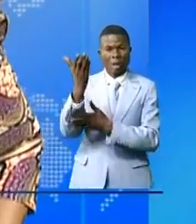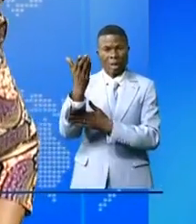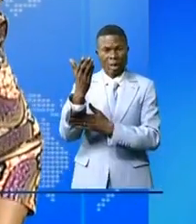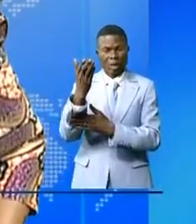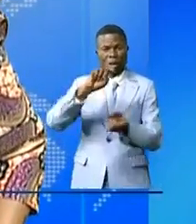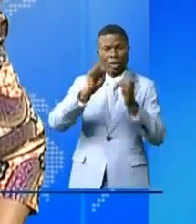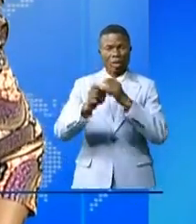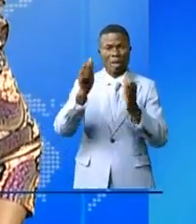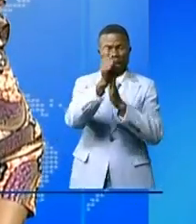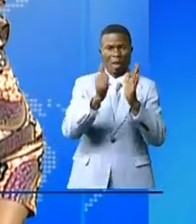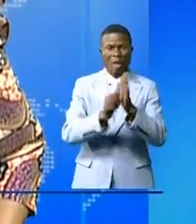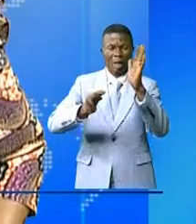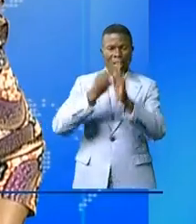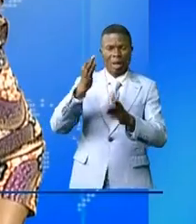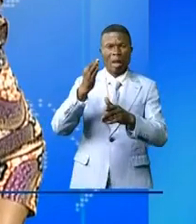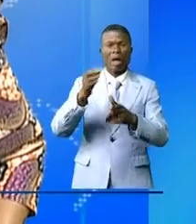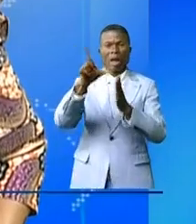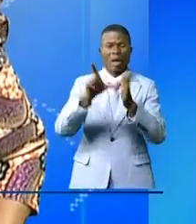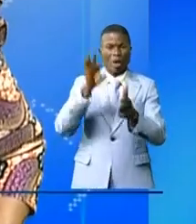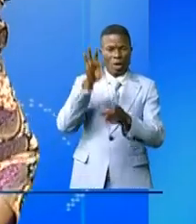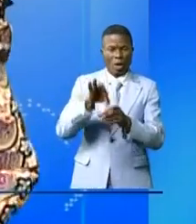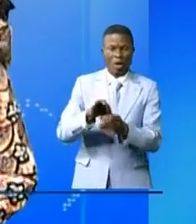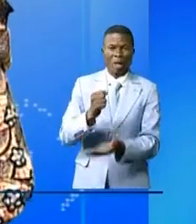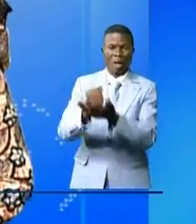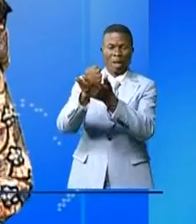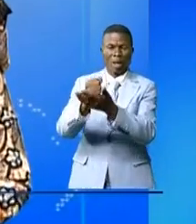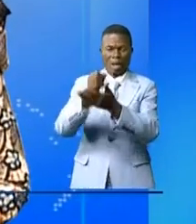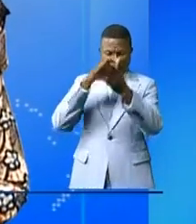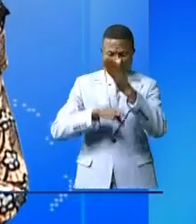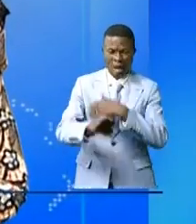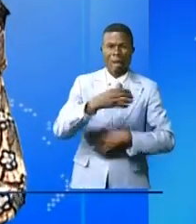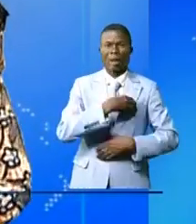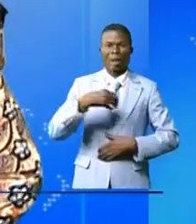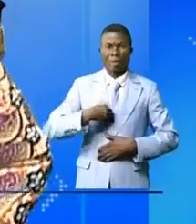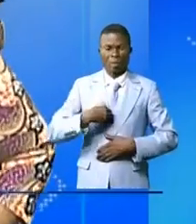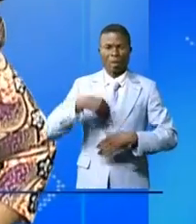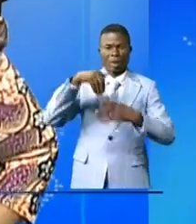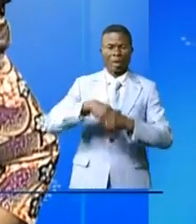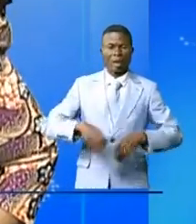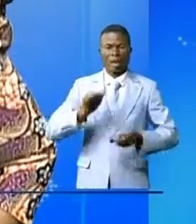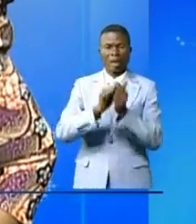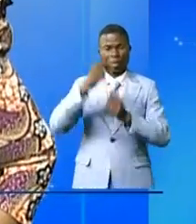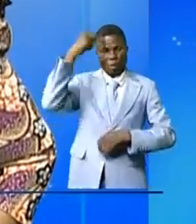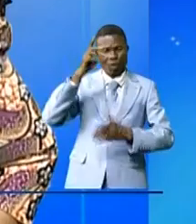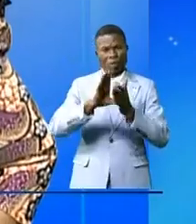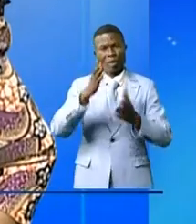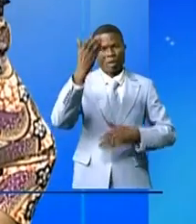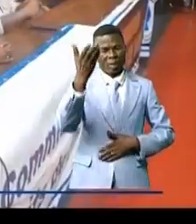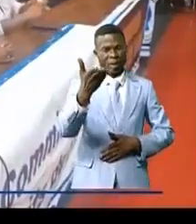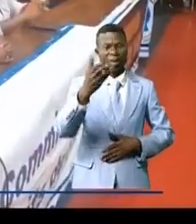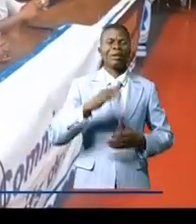révision de l'article 13 de la loi électorale pour favoriser l'accès de la femme à la vie politique. Nadine Toto, Emmanuela